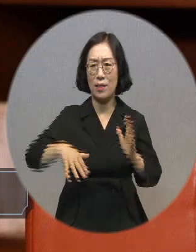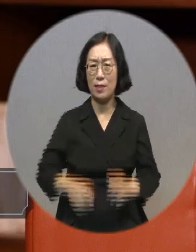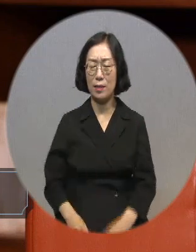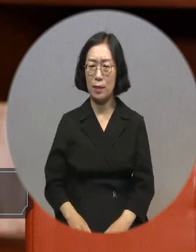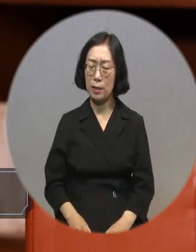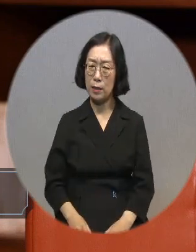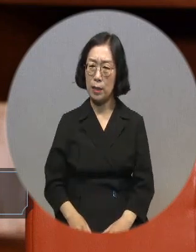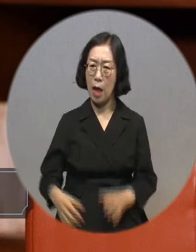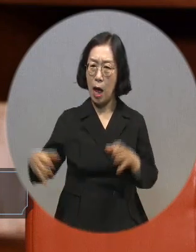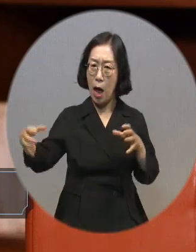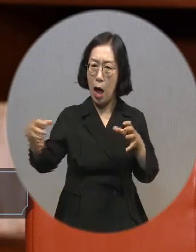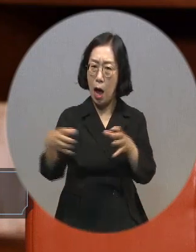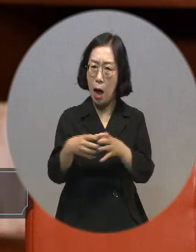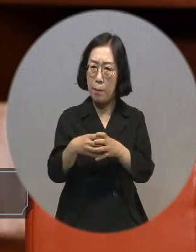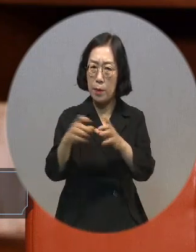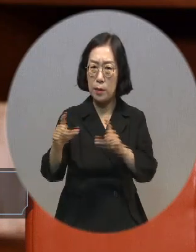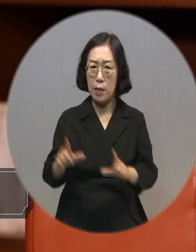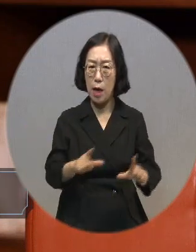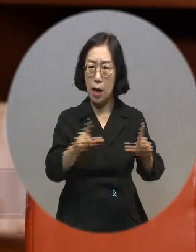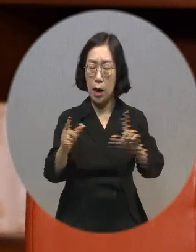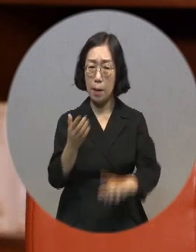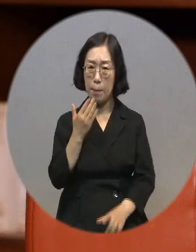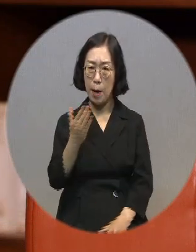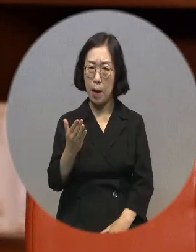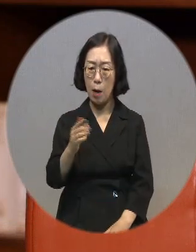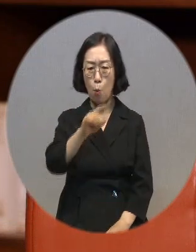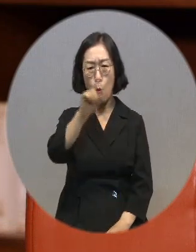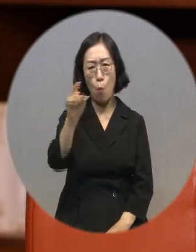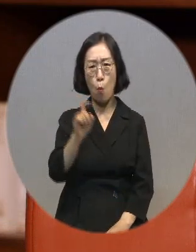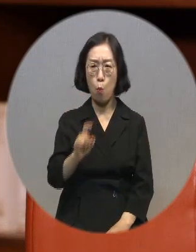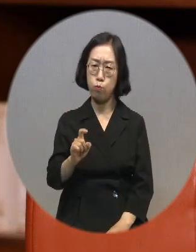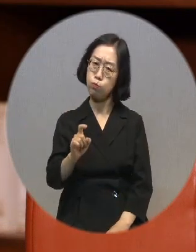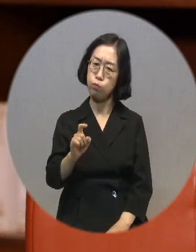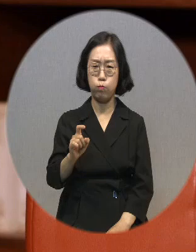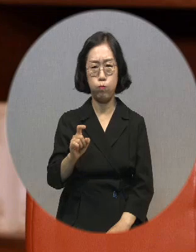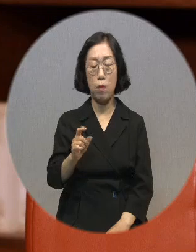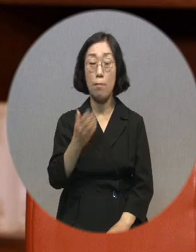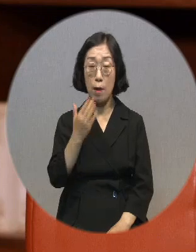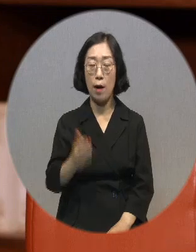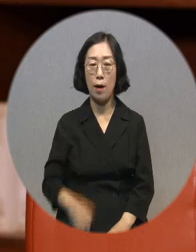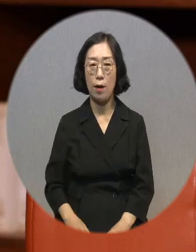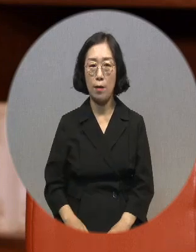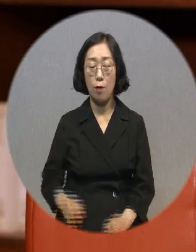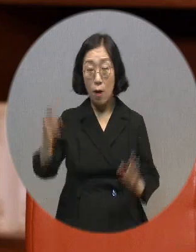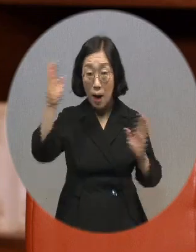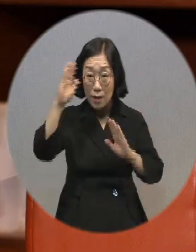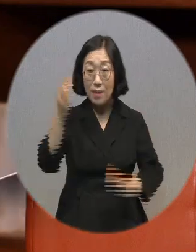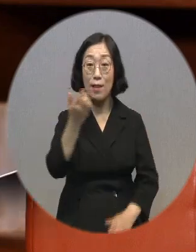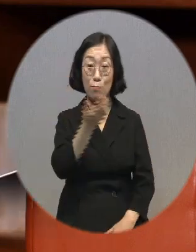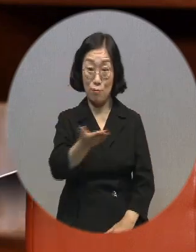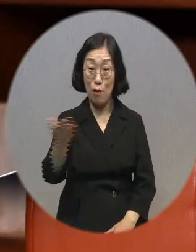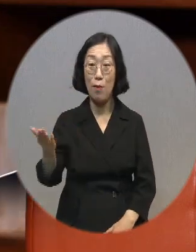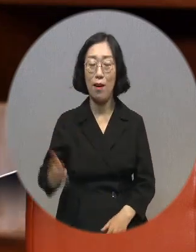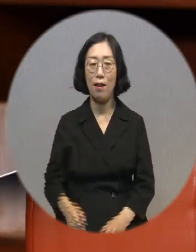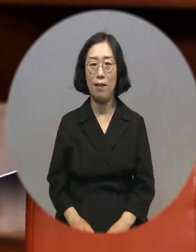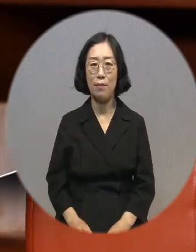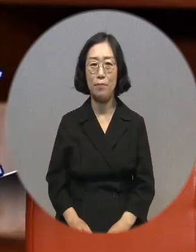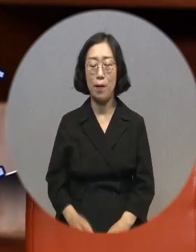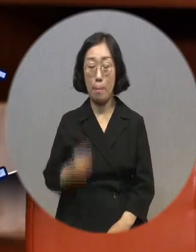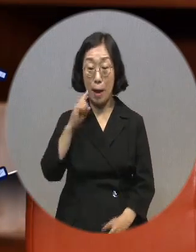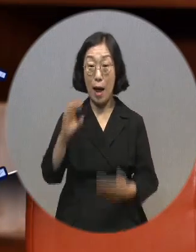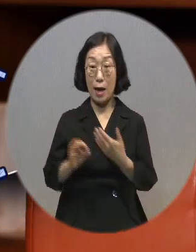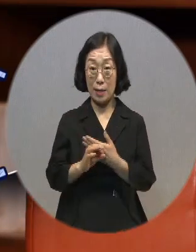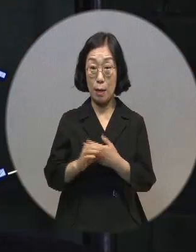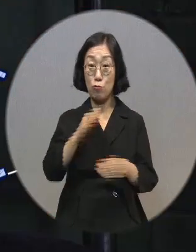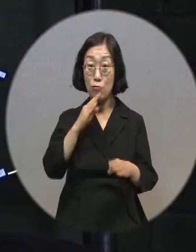사는 문제는 퀘스천이 오는 거죠. 그래서 제가 학생들한테 물어봐요. 너희 집에 북한 사람